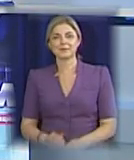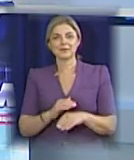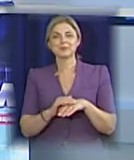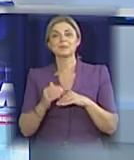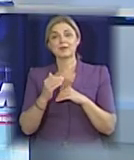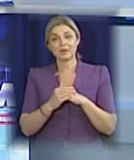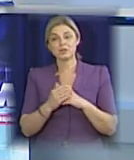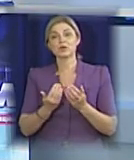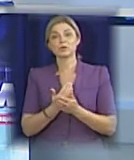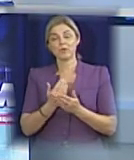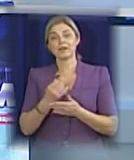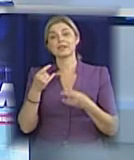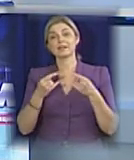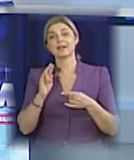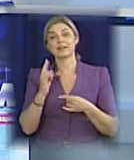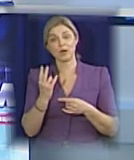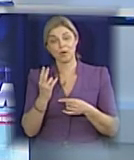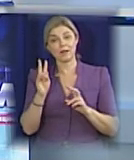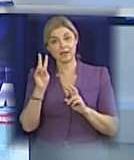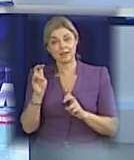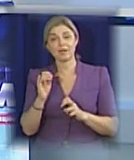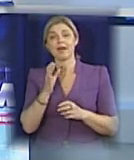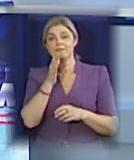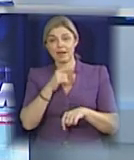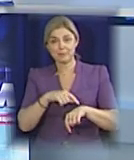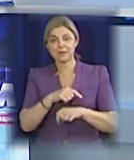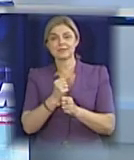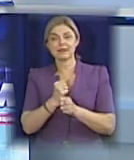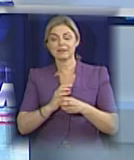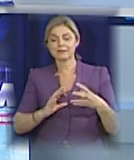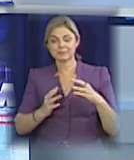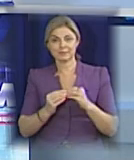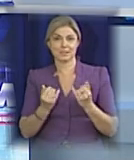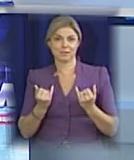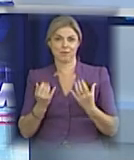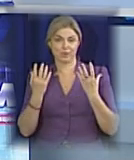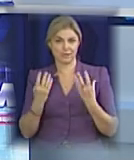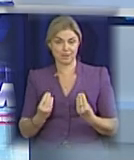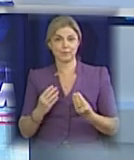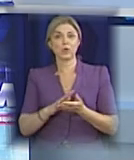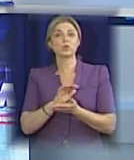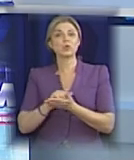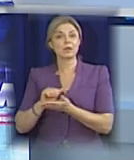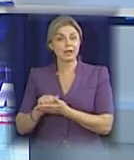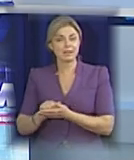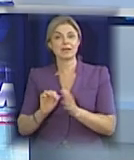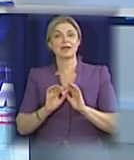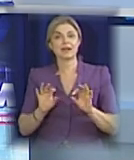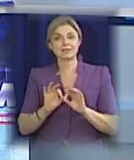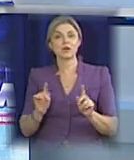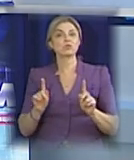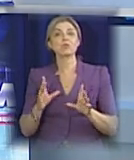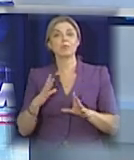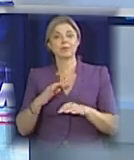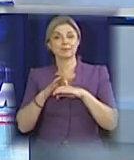Добрий вечір. Новини на телеканалі «Миколаїв. Час підбити». Інформаційний підсумок дня. Наші журналісти розкажуть про події, які сталися сьогодні в місті